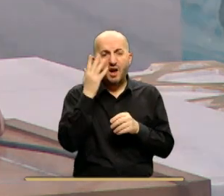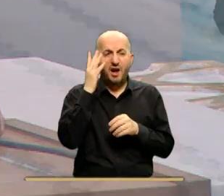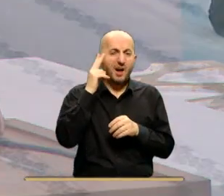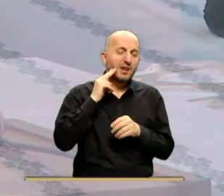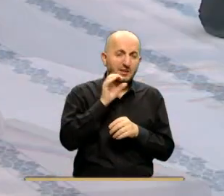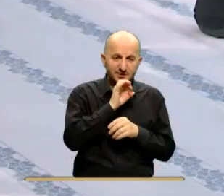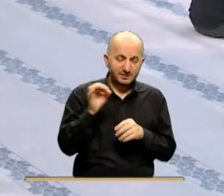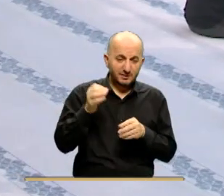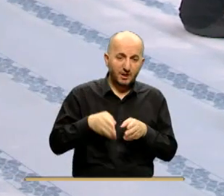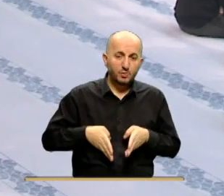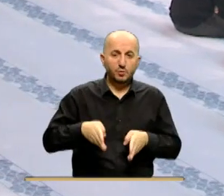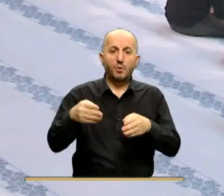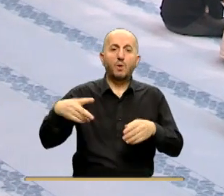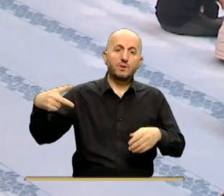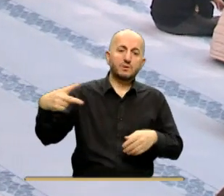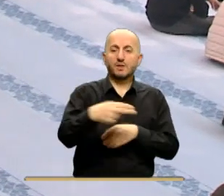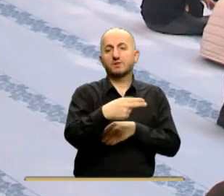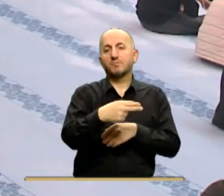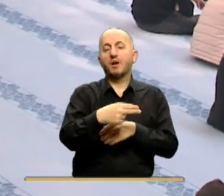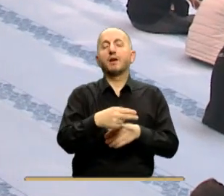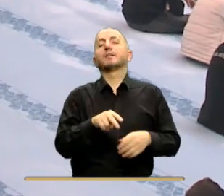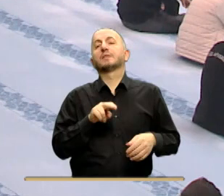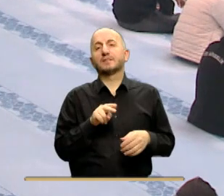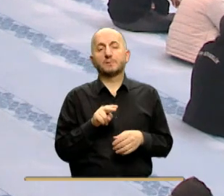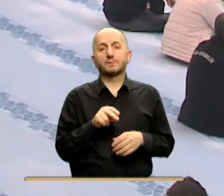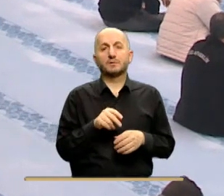gibi zulümleri terk etmeye davet etmesi,